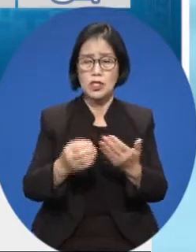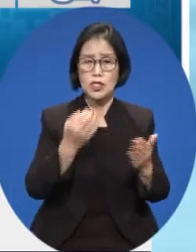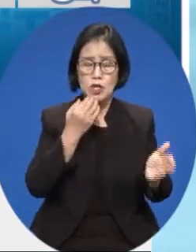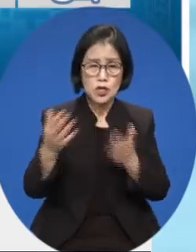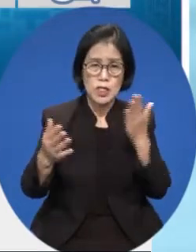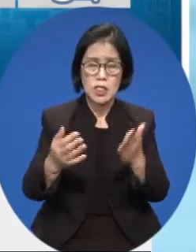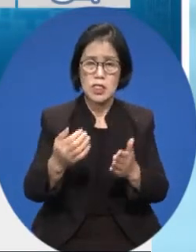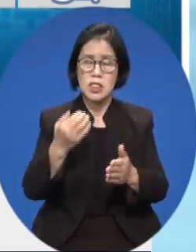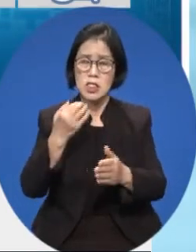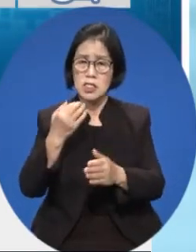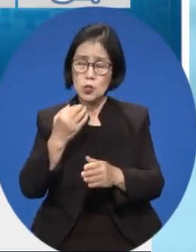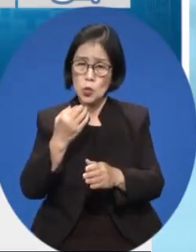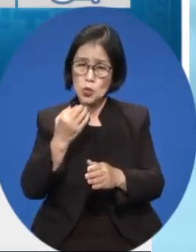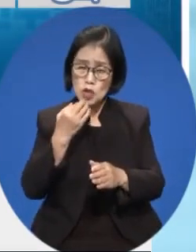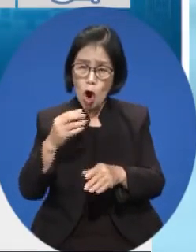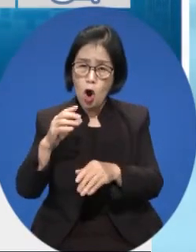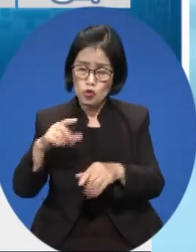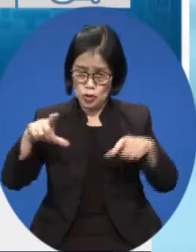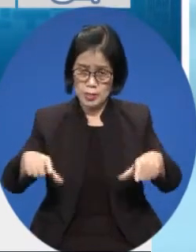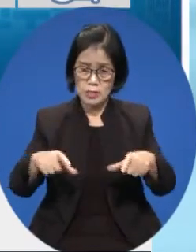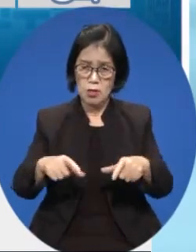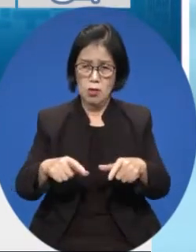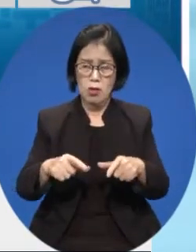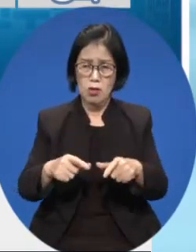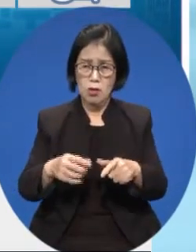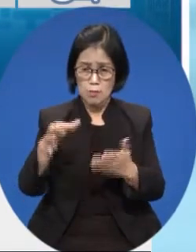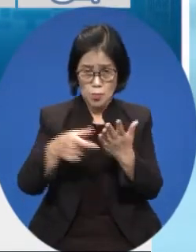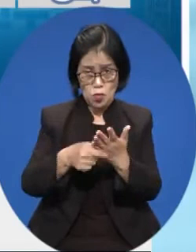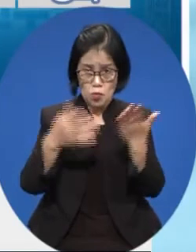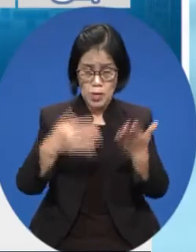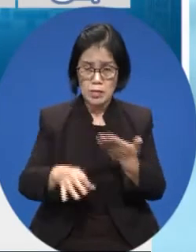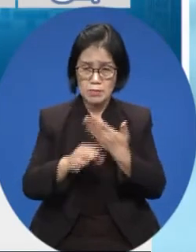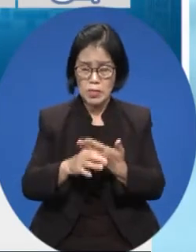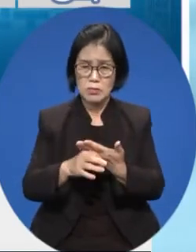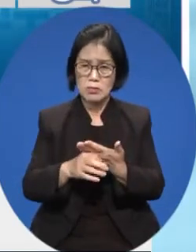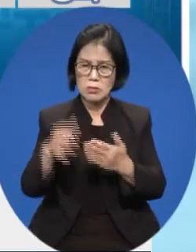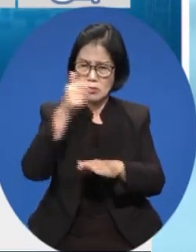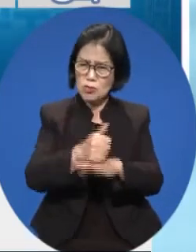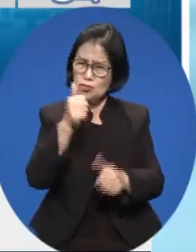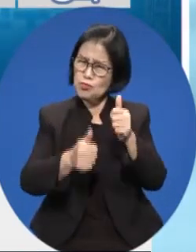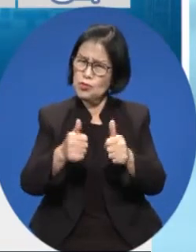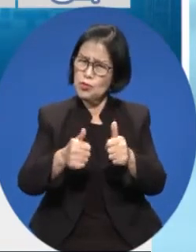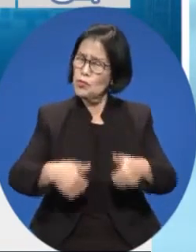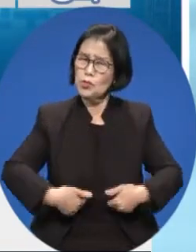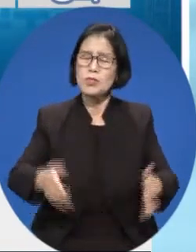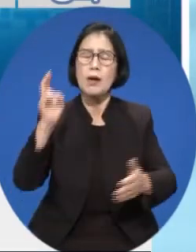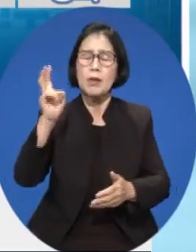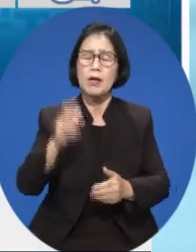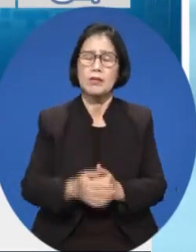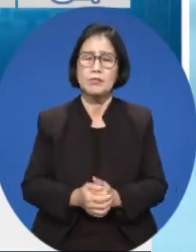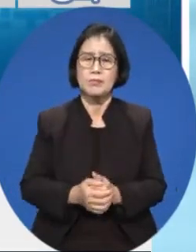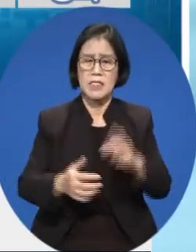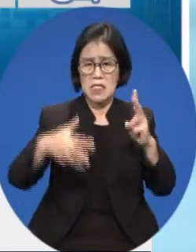아무리 못 얻어도 결선 투표 안가고 도 이길 수 있다라는 계산이 나올 수 있거든요 그러니 차슈 폭이 커 에서 결선 투표